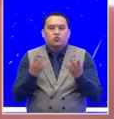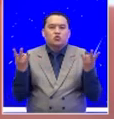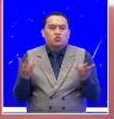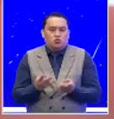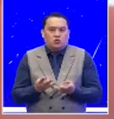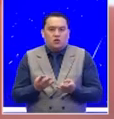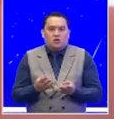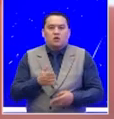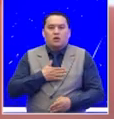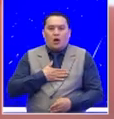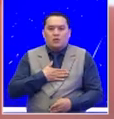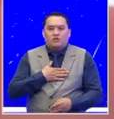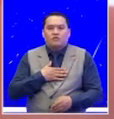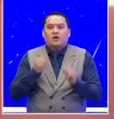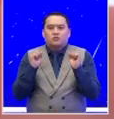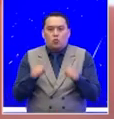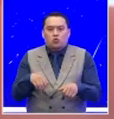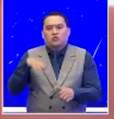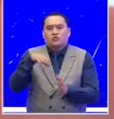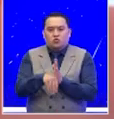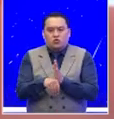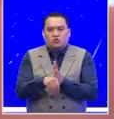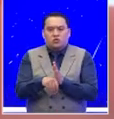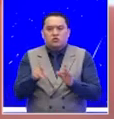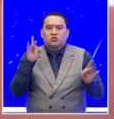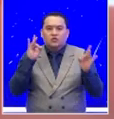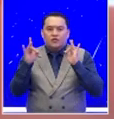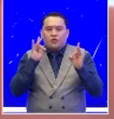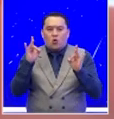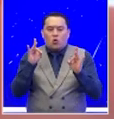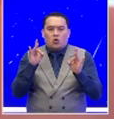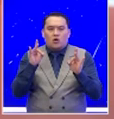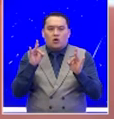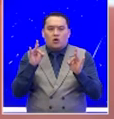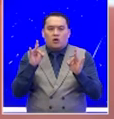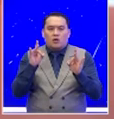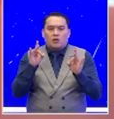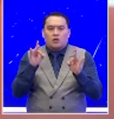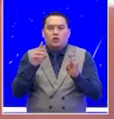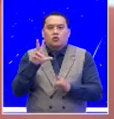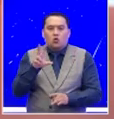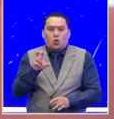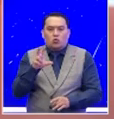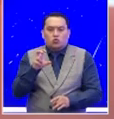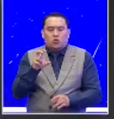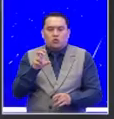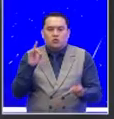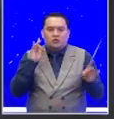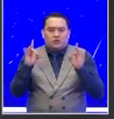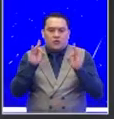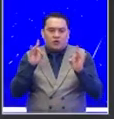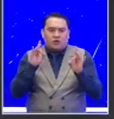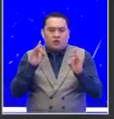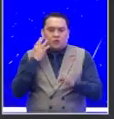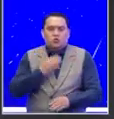необходимости нами возможно включение звуковых электросирен. Это порядка 300 электросирен по Алматинской